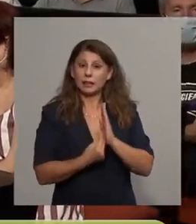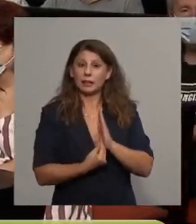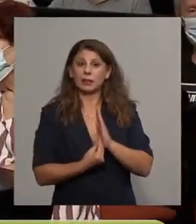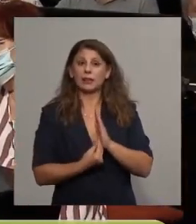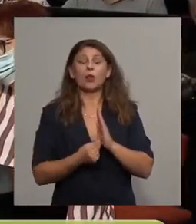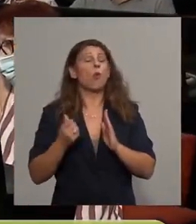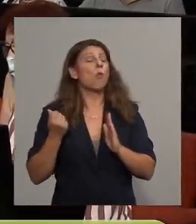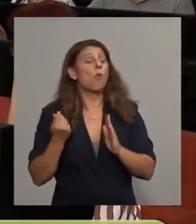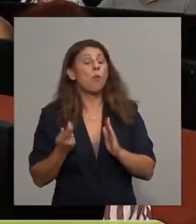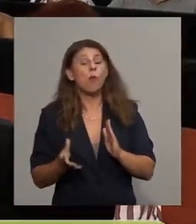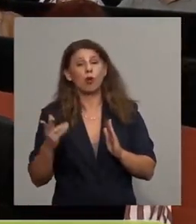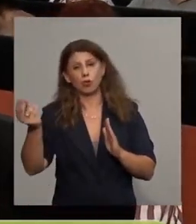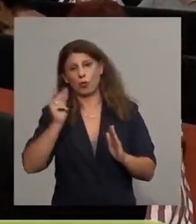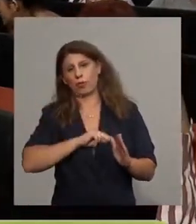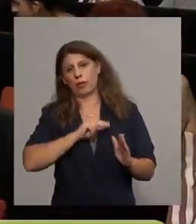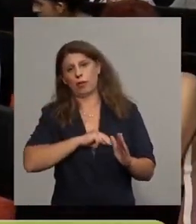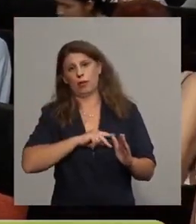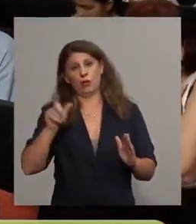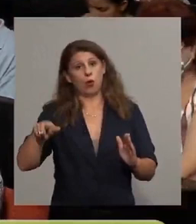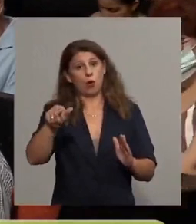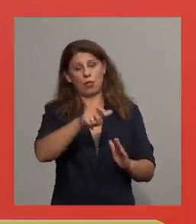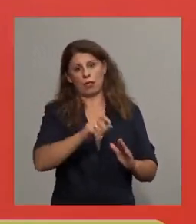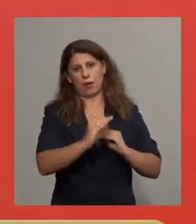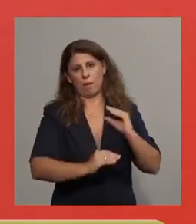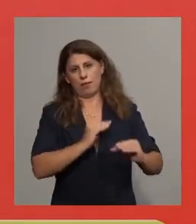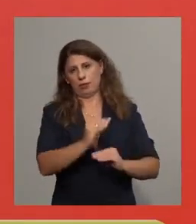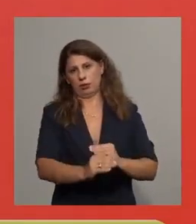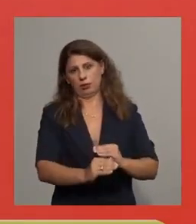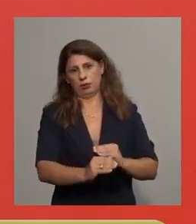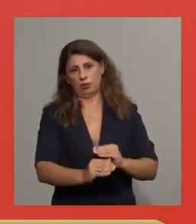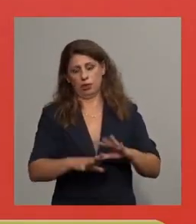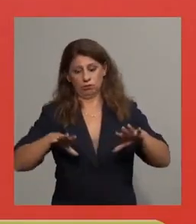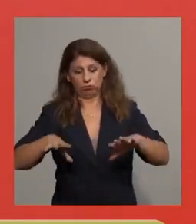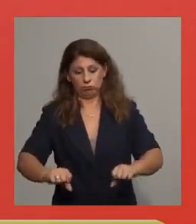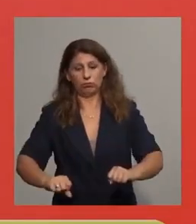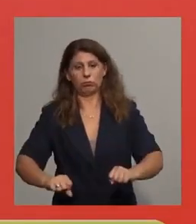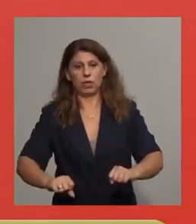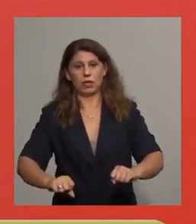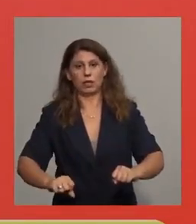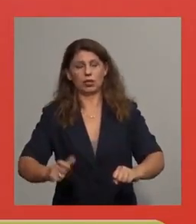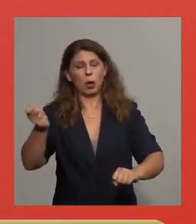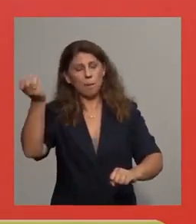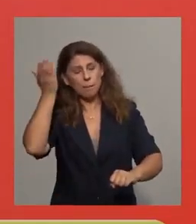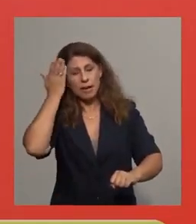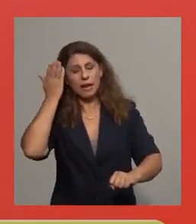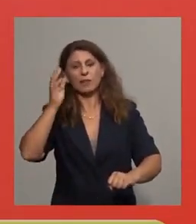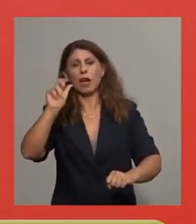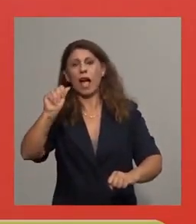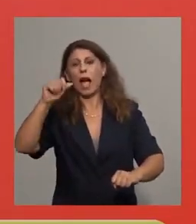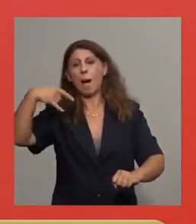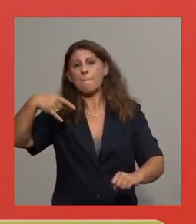το πόσο θα κερδίσει ο κάθε επενδυτής. Η κυριαρχία των πανάκριβων ΑΠΕ,